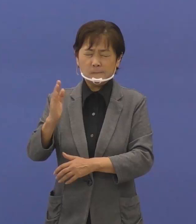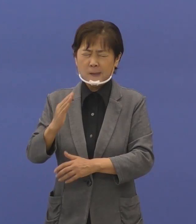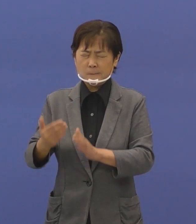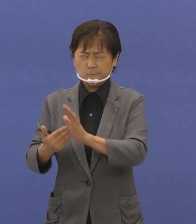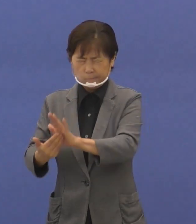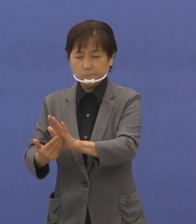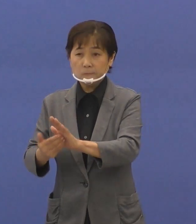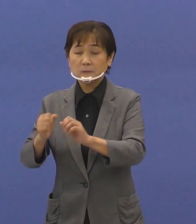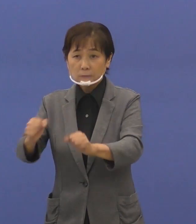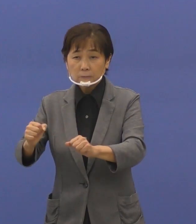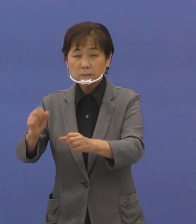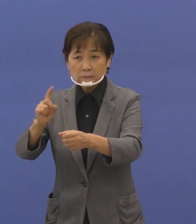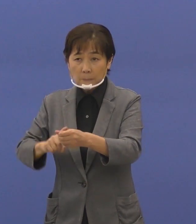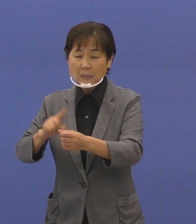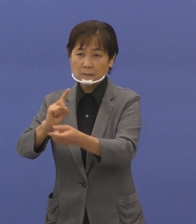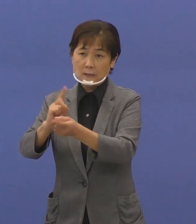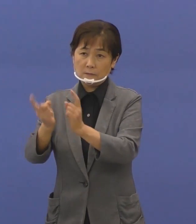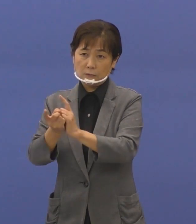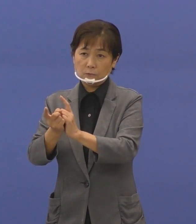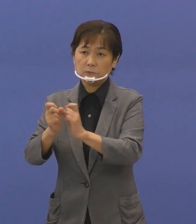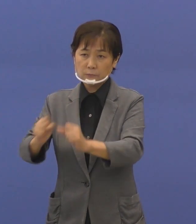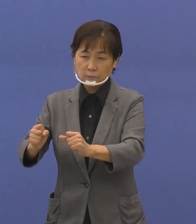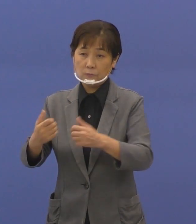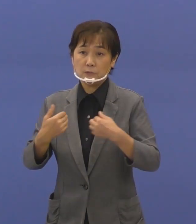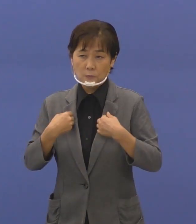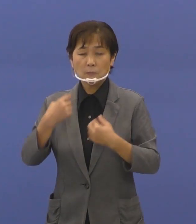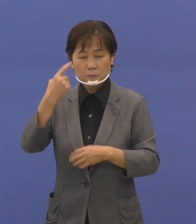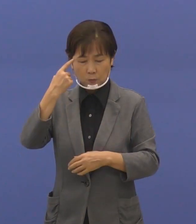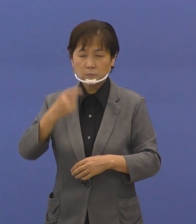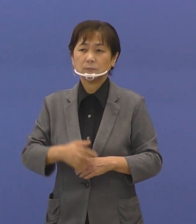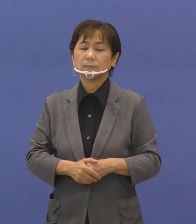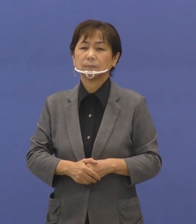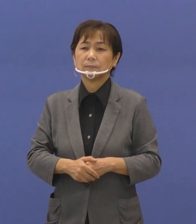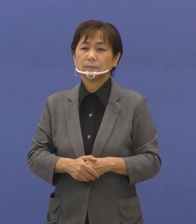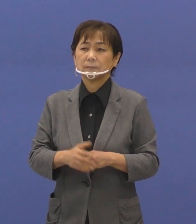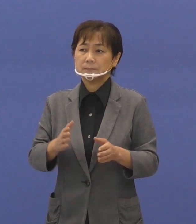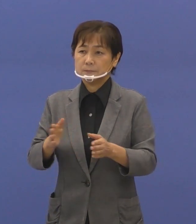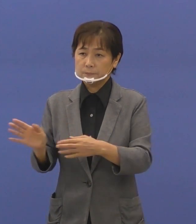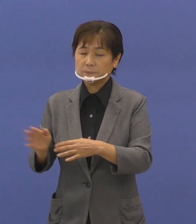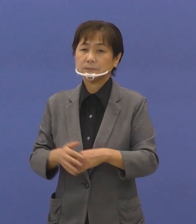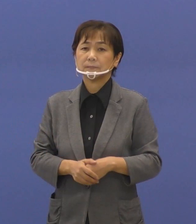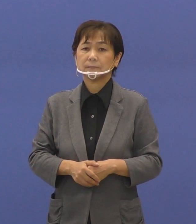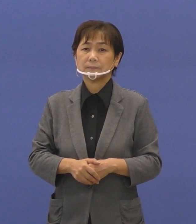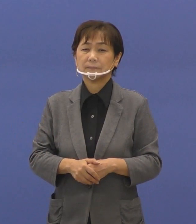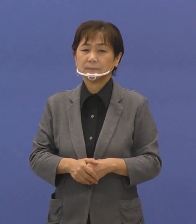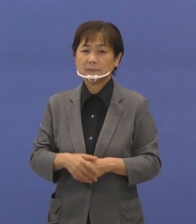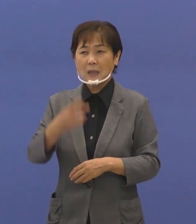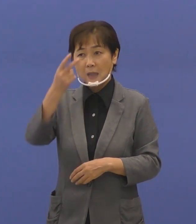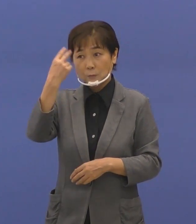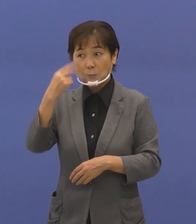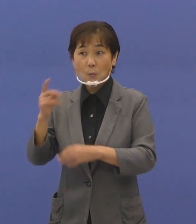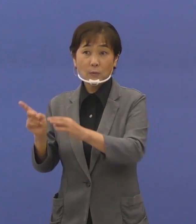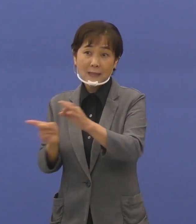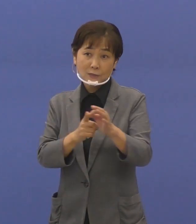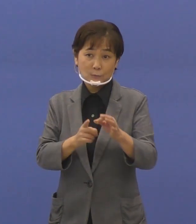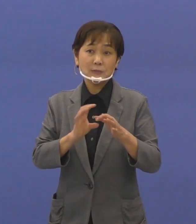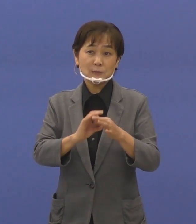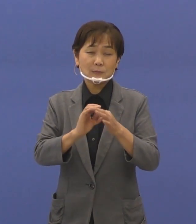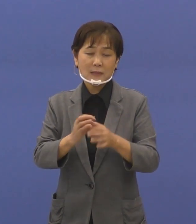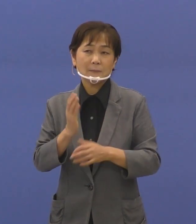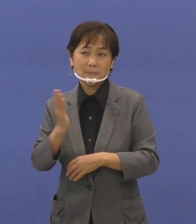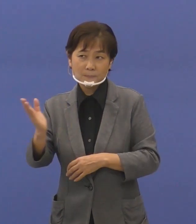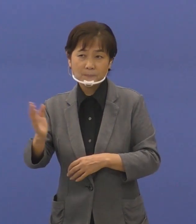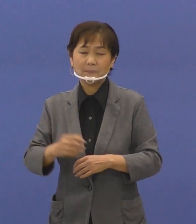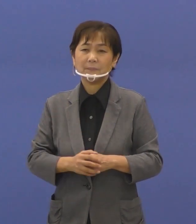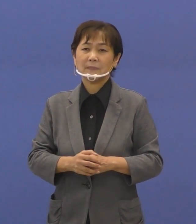。 ありがとうございます。あと一点、話題変わりまして、高校野球のことなんですけれども、